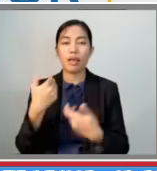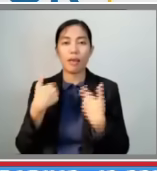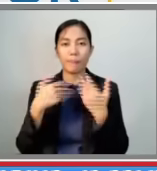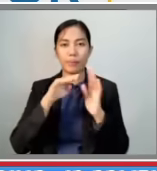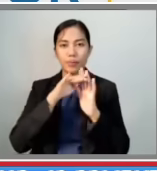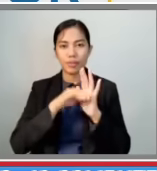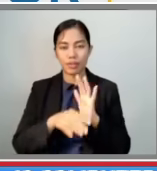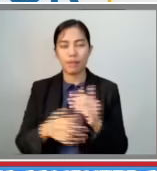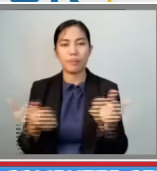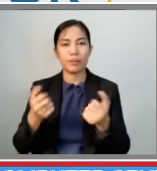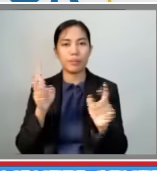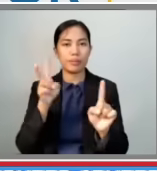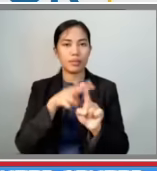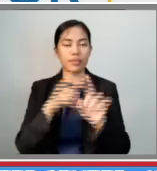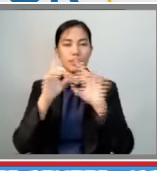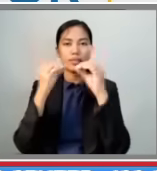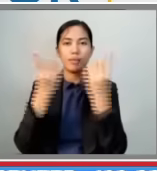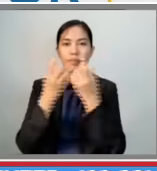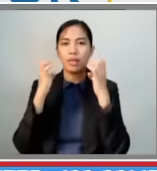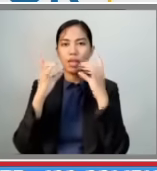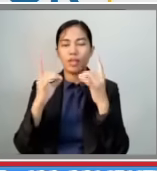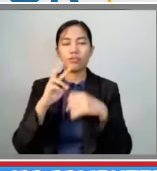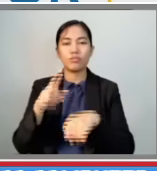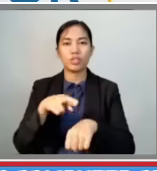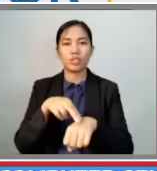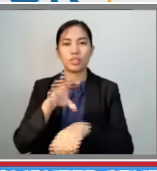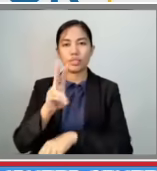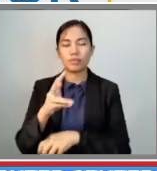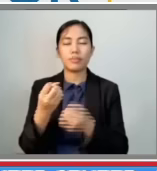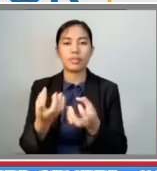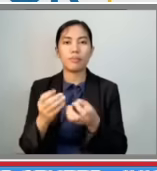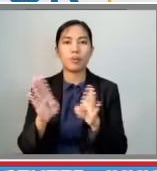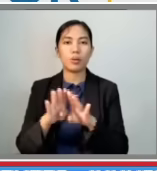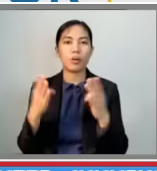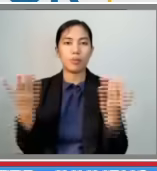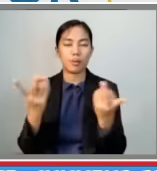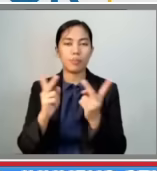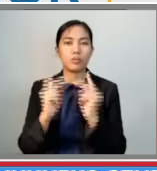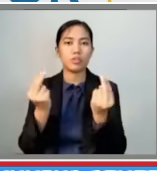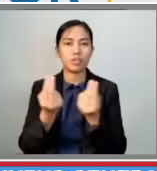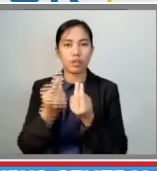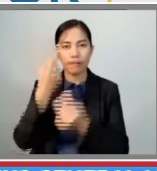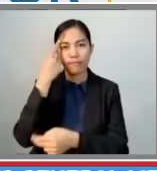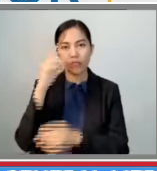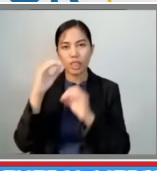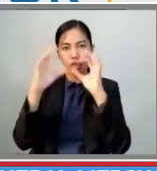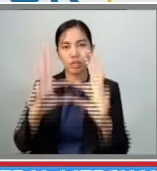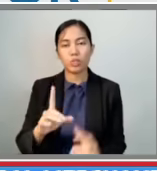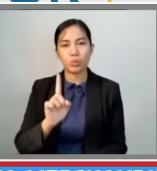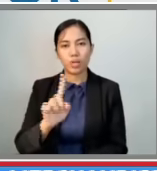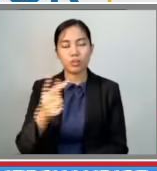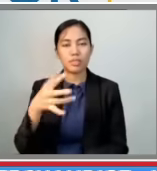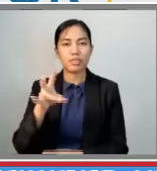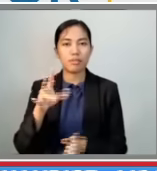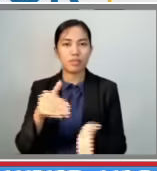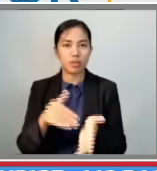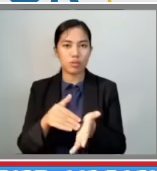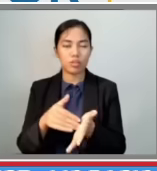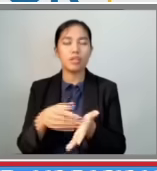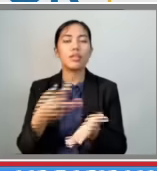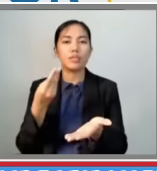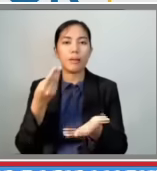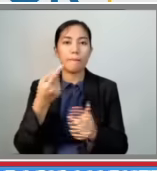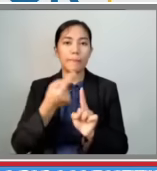Department of Education Region 6, maraming bukas na posisyon para sa Teacher 1. 27,000 po ang monthly salary. Pwede rin po